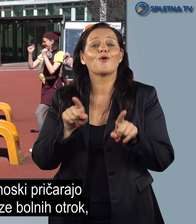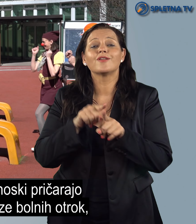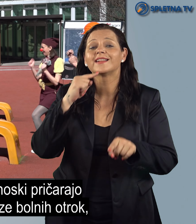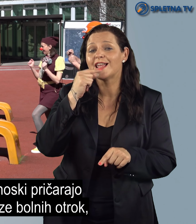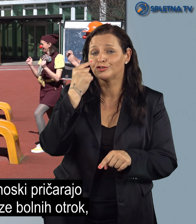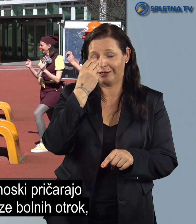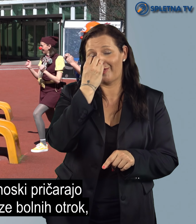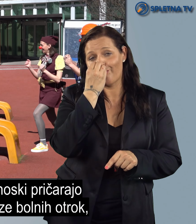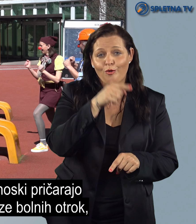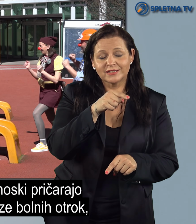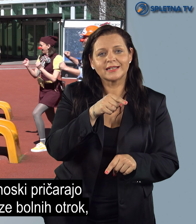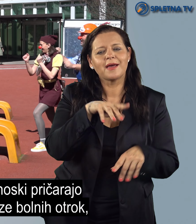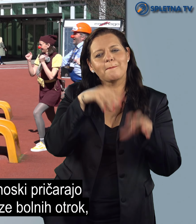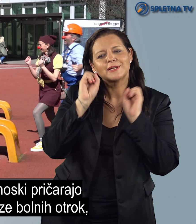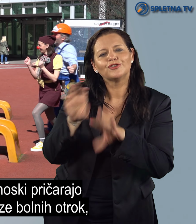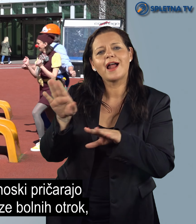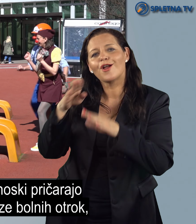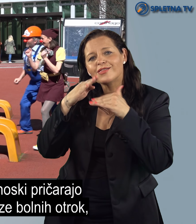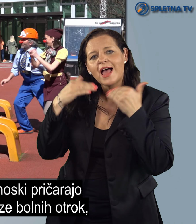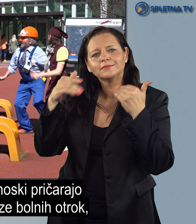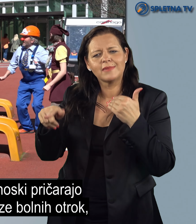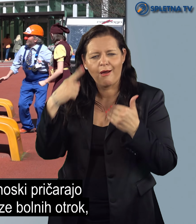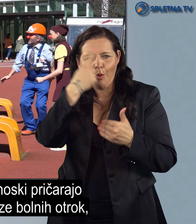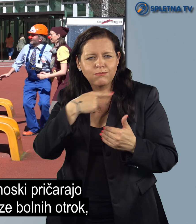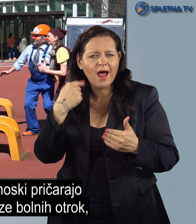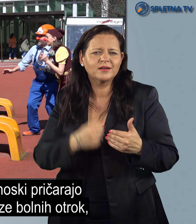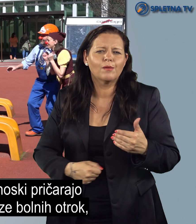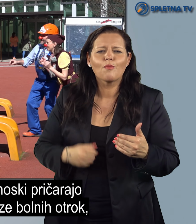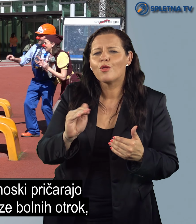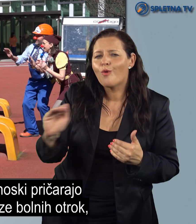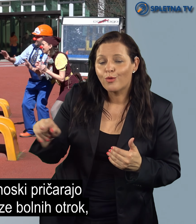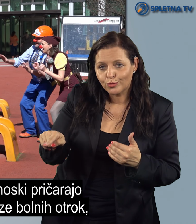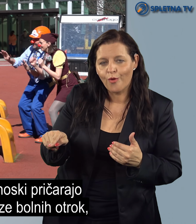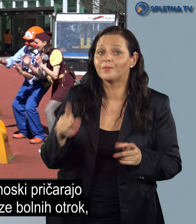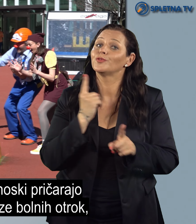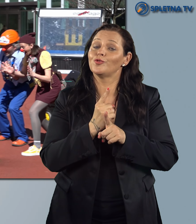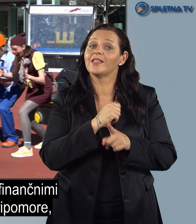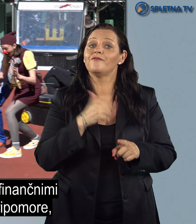Tako kot rdeči noski pričarajo nasmeh na obraze bolnih otrok, tudi FIHO s